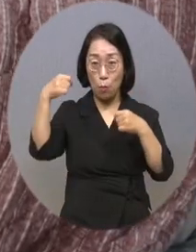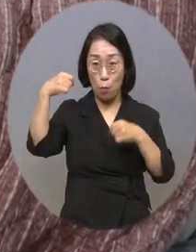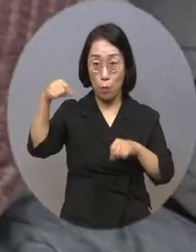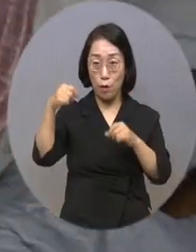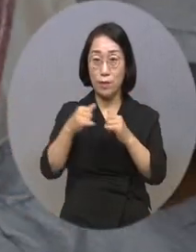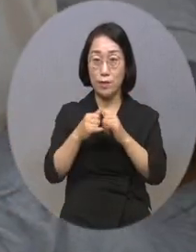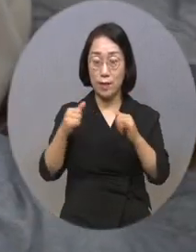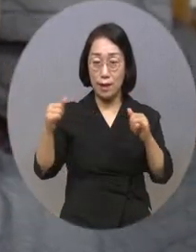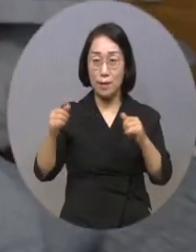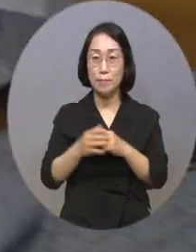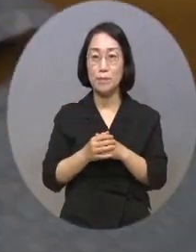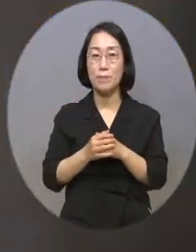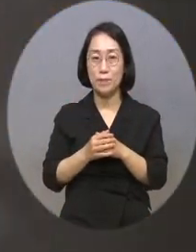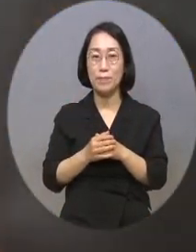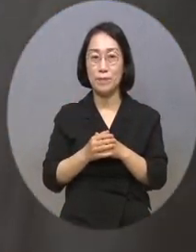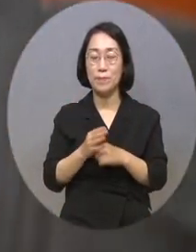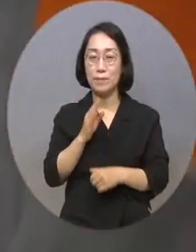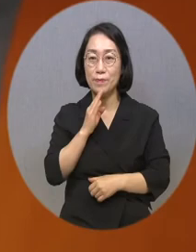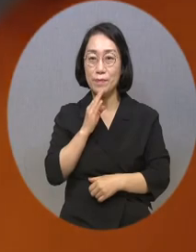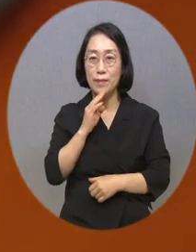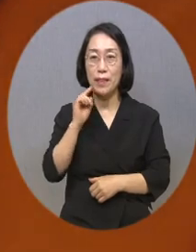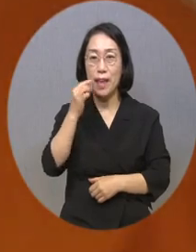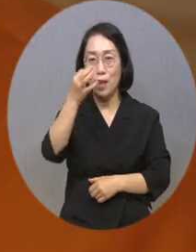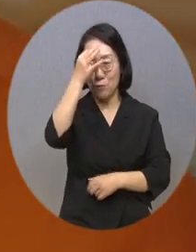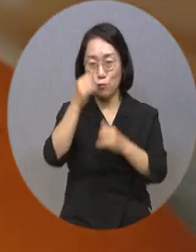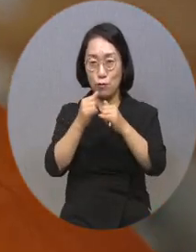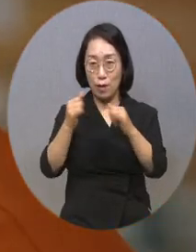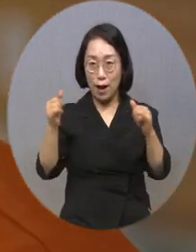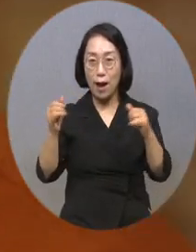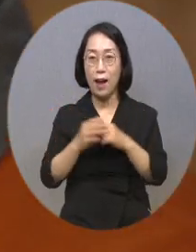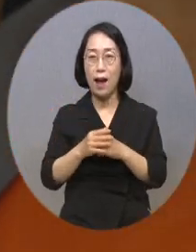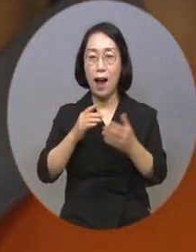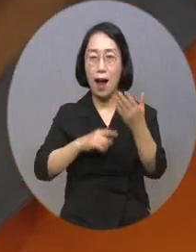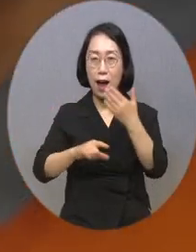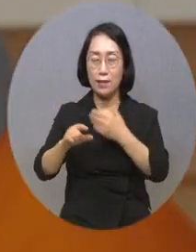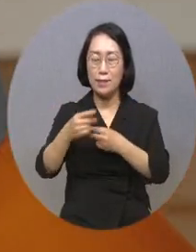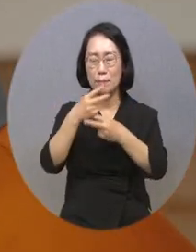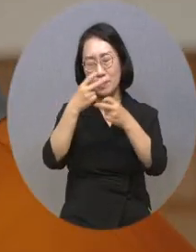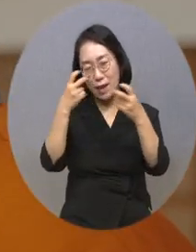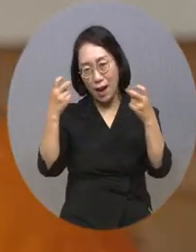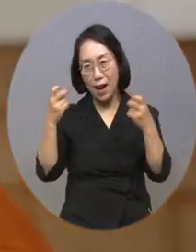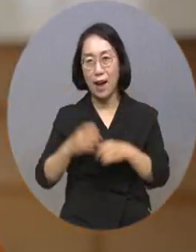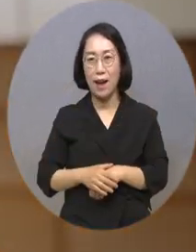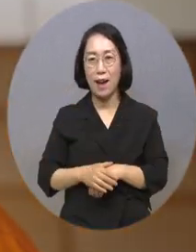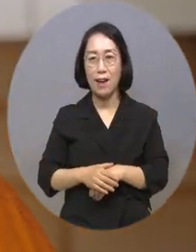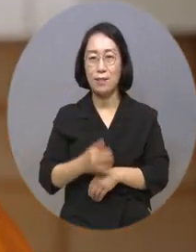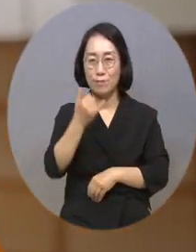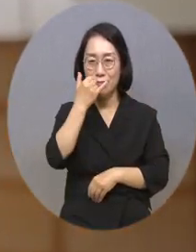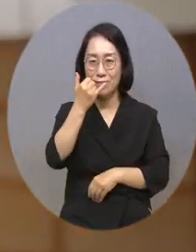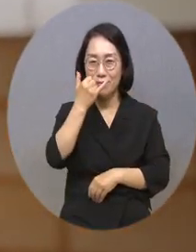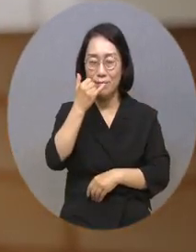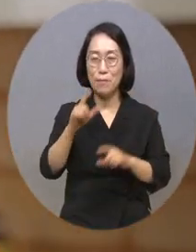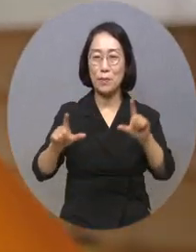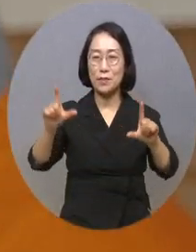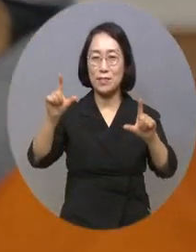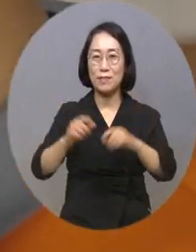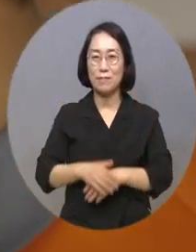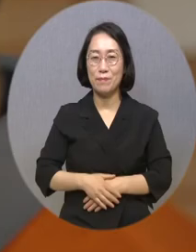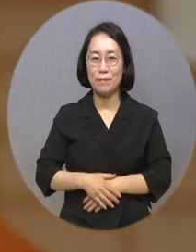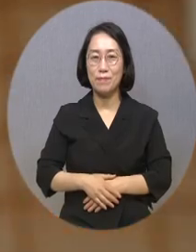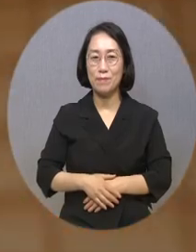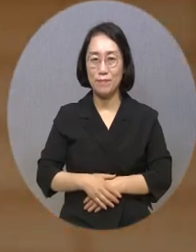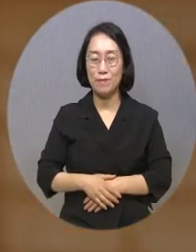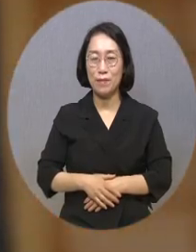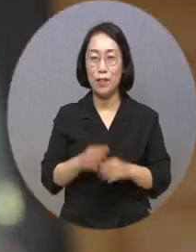한 분이신데 참 배우밖에 이제 예술가는 밤에 눈을 뜨고 아침에 눈을 감고 있지 않습니까? 지금 눈을 감고 있는 상태입니다. 일단 여기는 정리가 좀 더 필요한 것